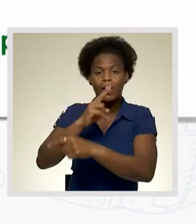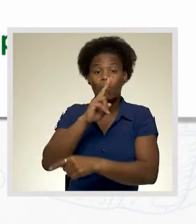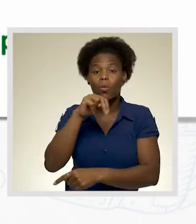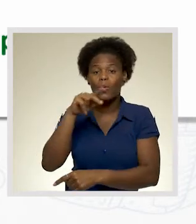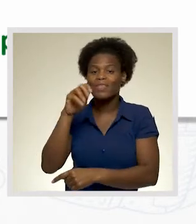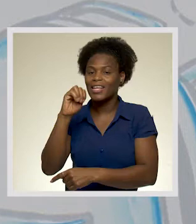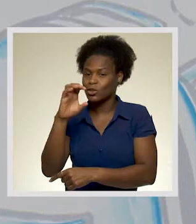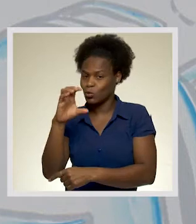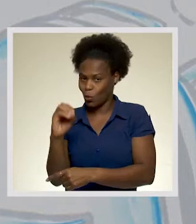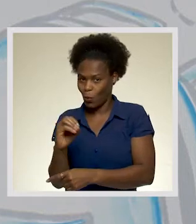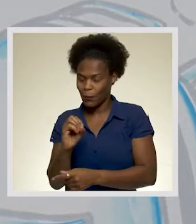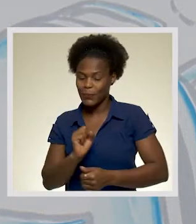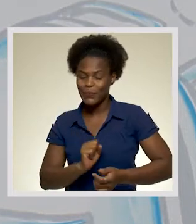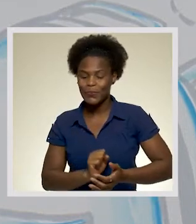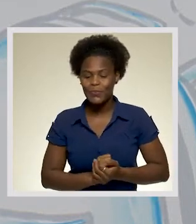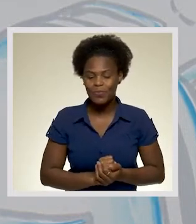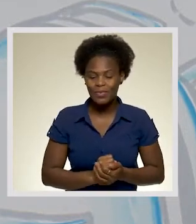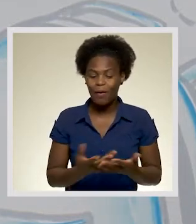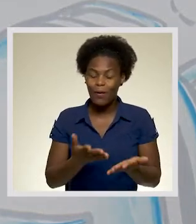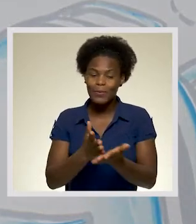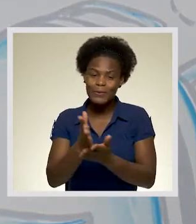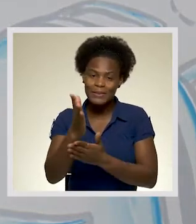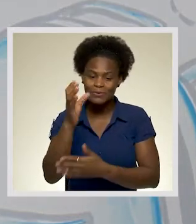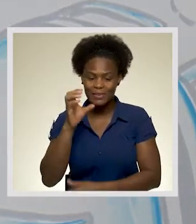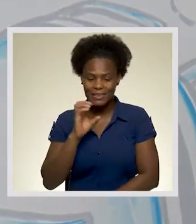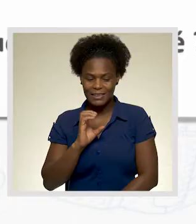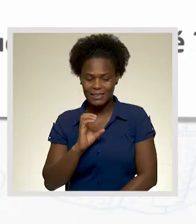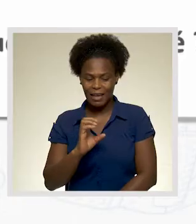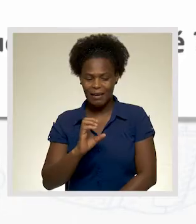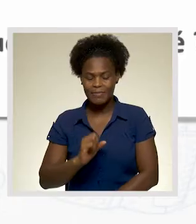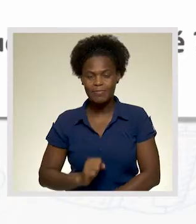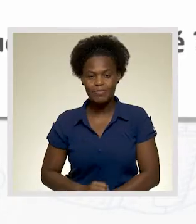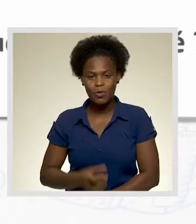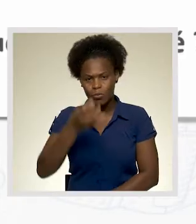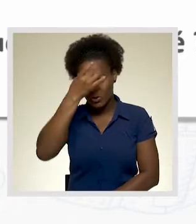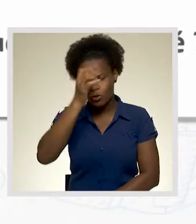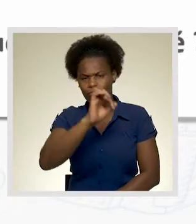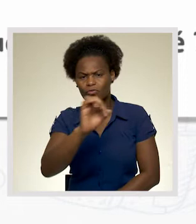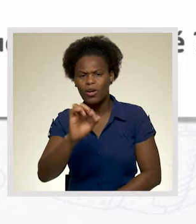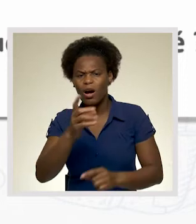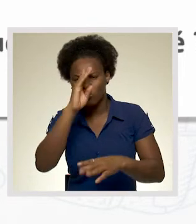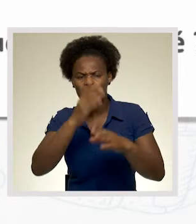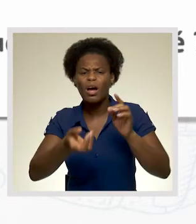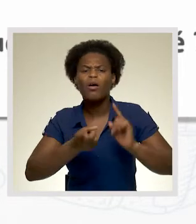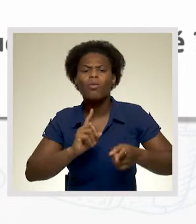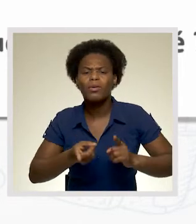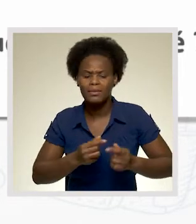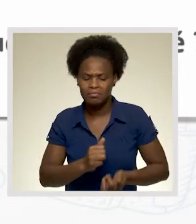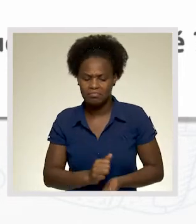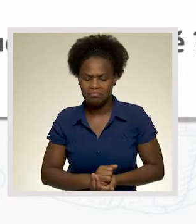l'UNESCO. On continue. C. À votre avis, que s'est-il passé?